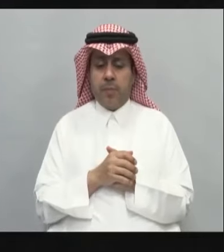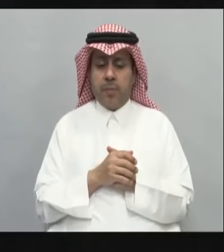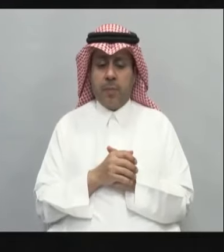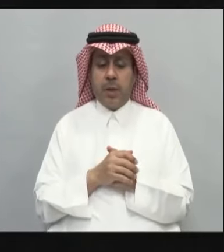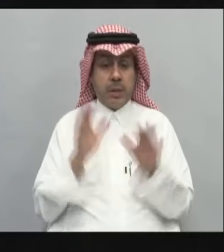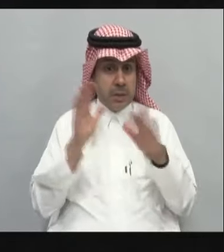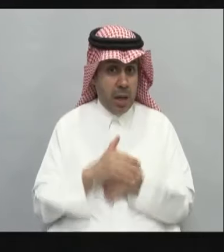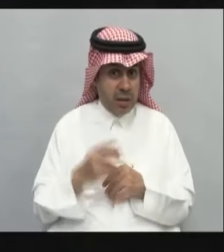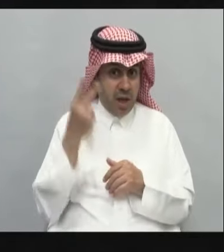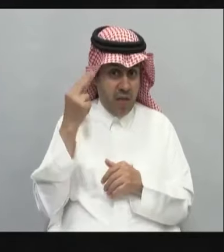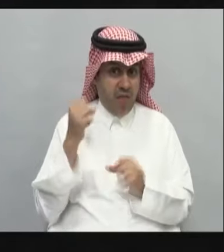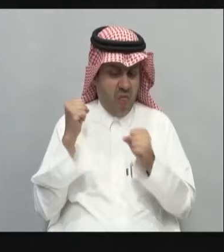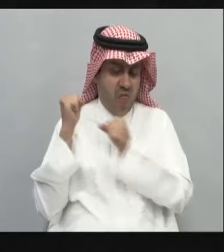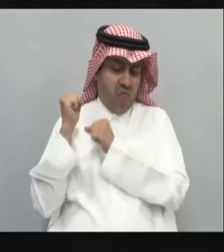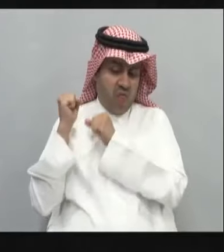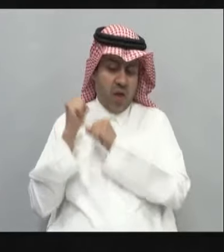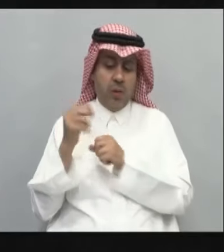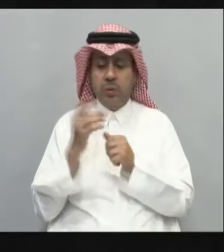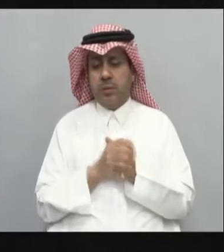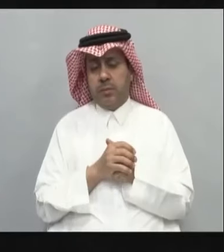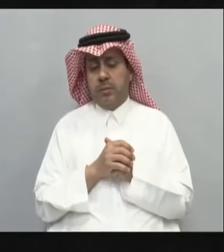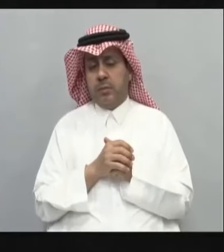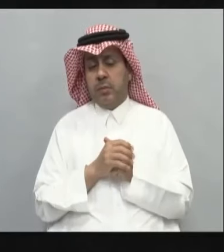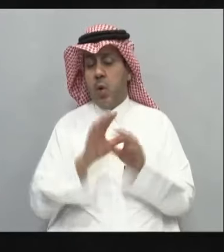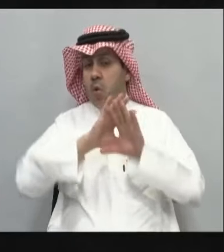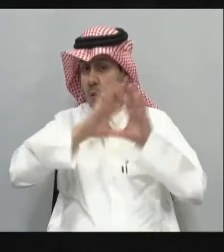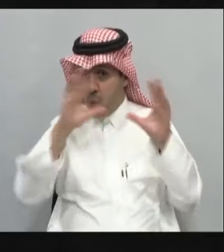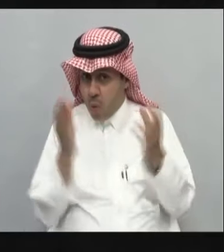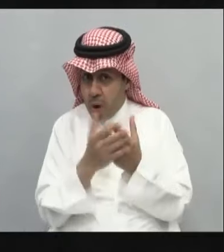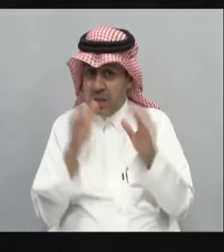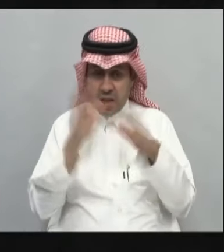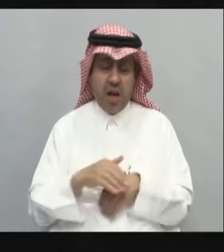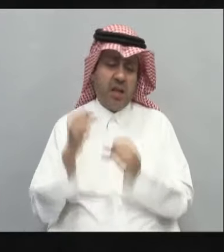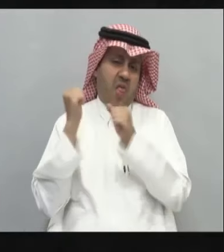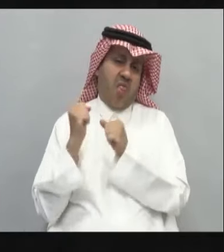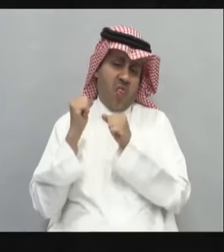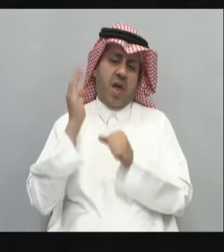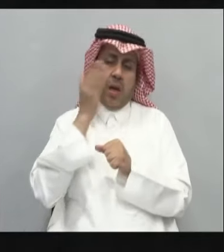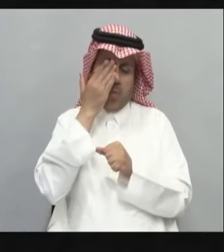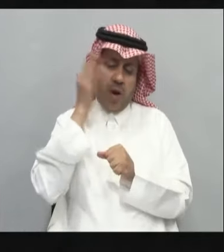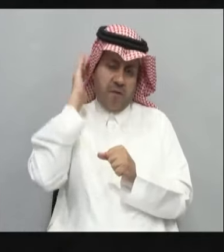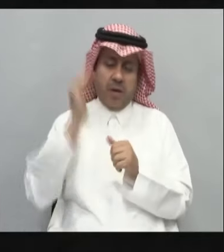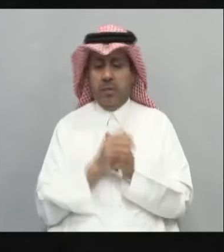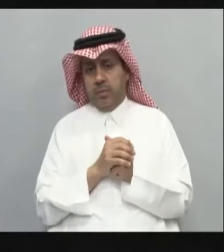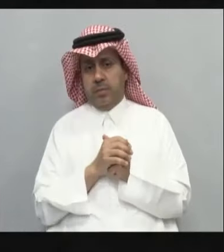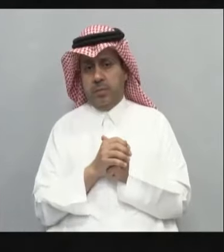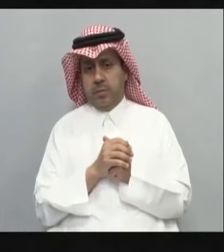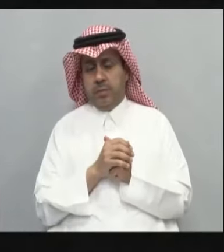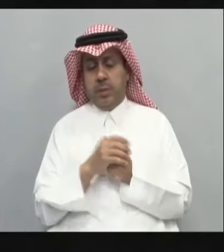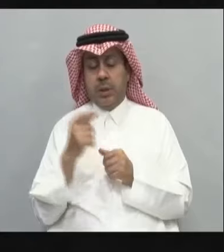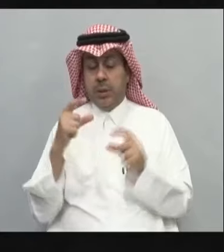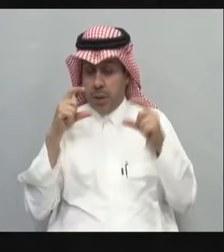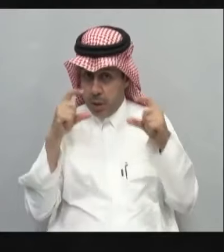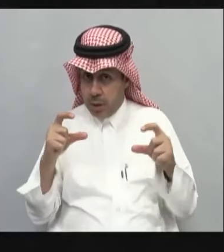ما هما جميع الصلوات على المنافقين ثقيله دلاله ذلك قوله عليه الصلاه والسلام